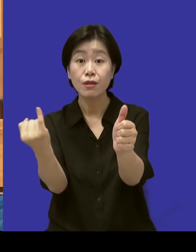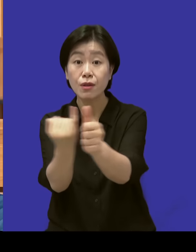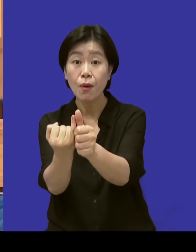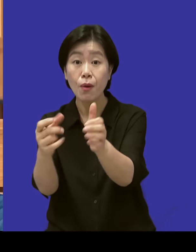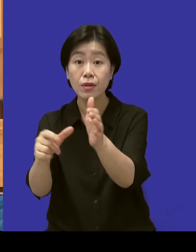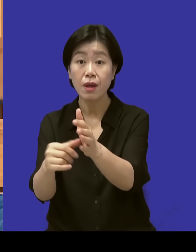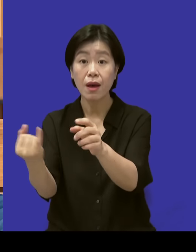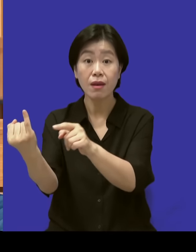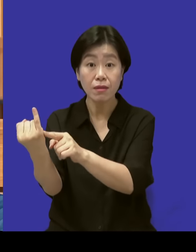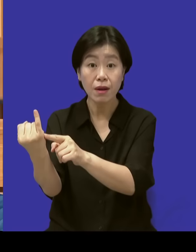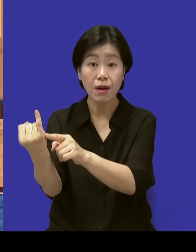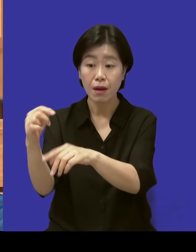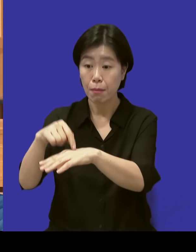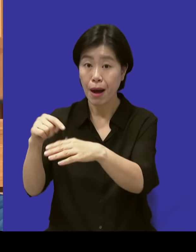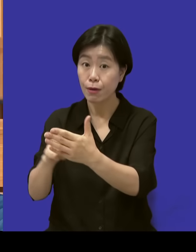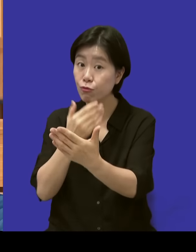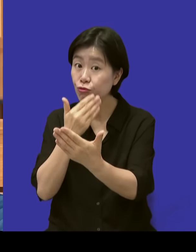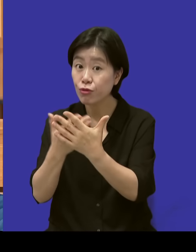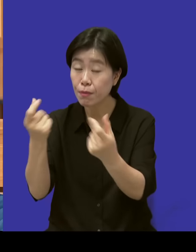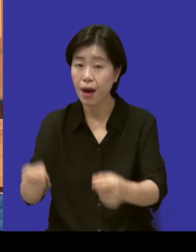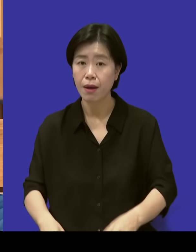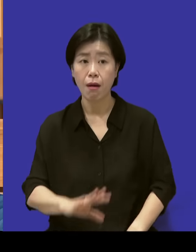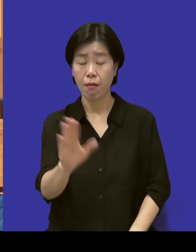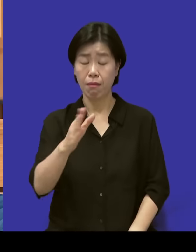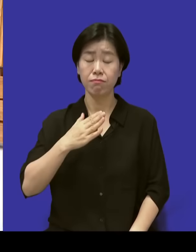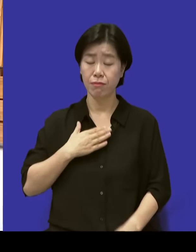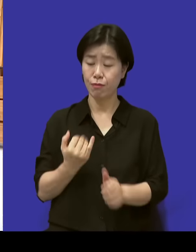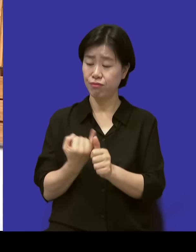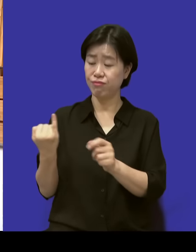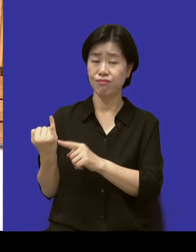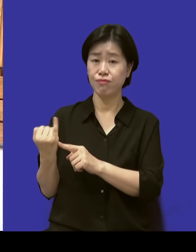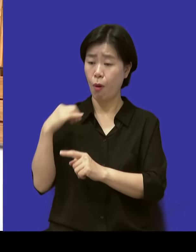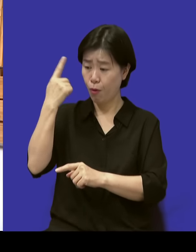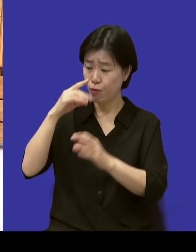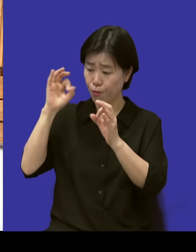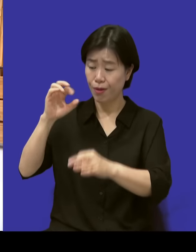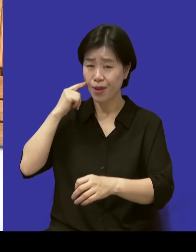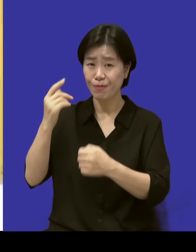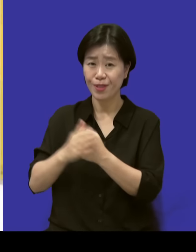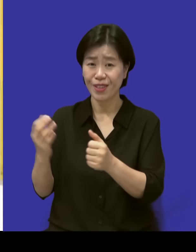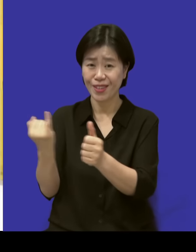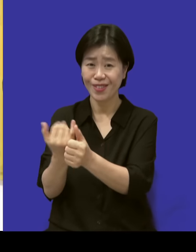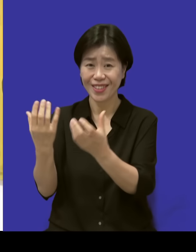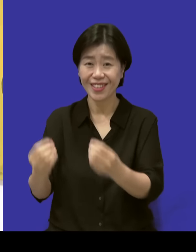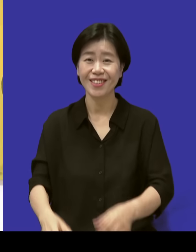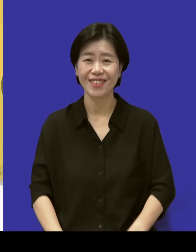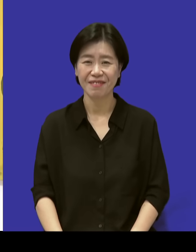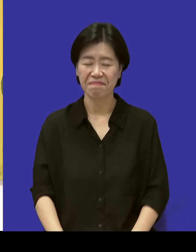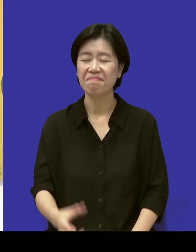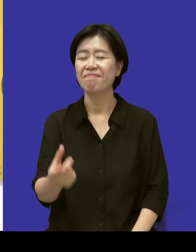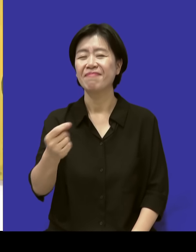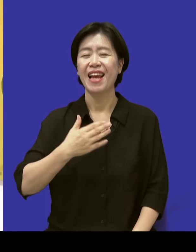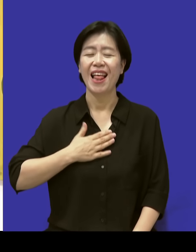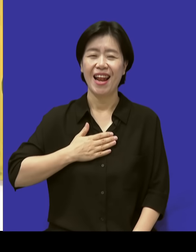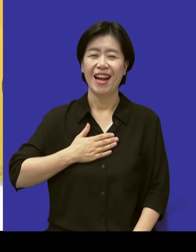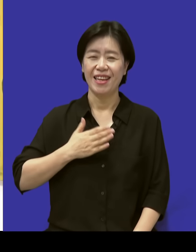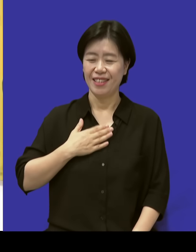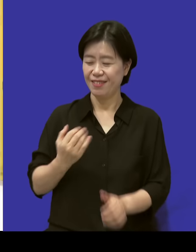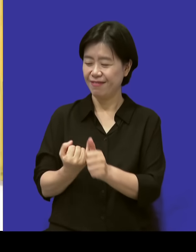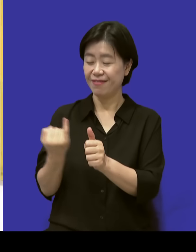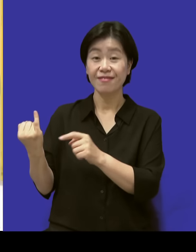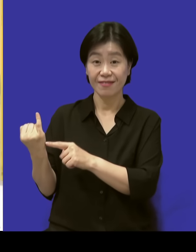보고 결혼하신 거잖아요. 아니요, 나 외모 봤어요. 그럼 저도 그런 걸로 하겠습니다. 사실 저도 외모도 보고 예, 예, 외모도 예. 너무